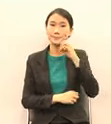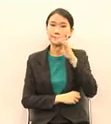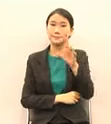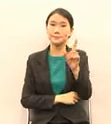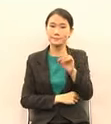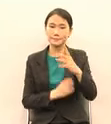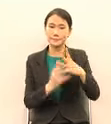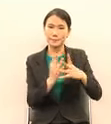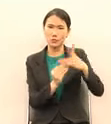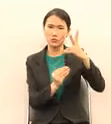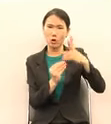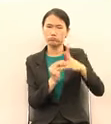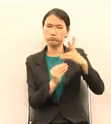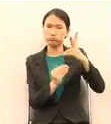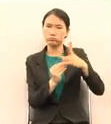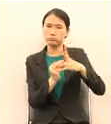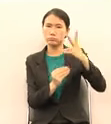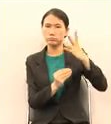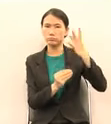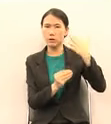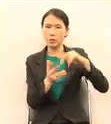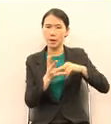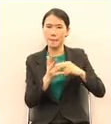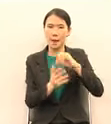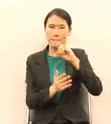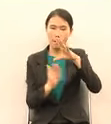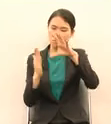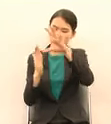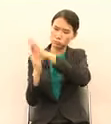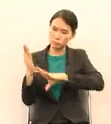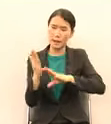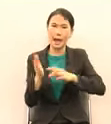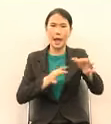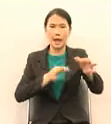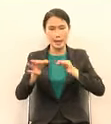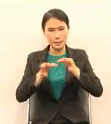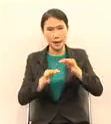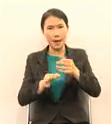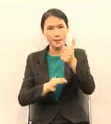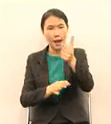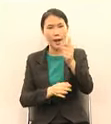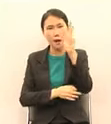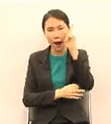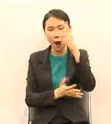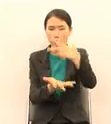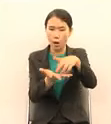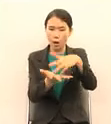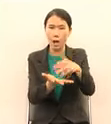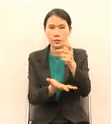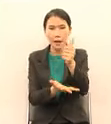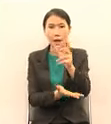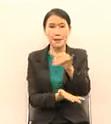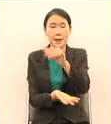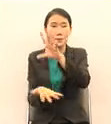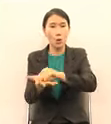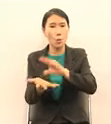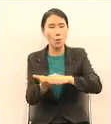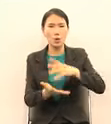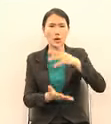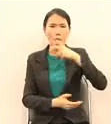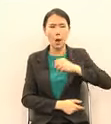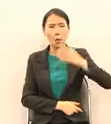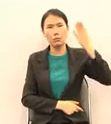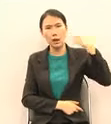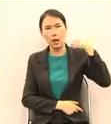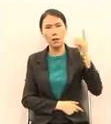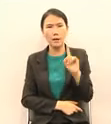สัก2อาทิตย์ได้แล้วมั้งครับที่จะให้ทุกพื้นที่สามารถชี้แจงนะครับอาจจะเป็นข้อมูลเดิมหรือเปล่าไม่แน่ใจนะ